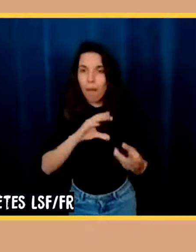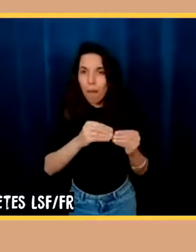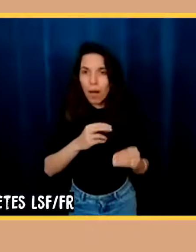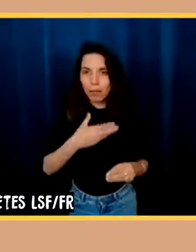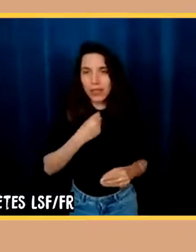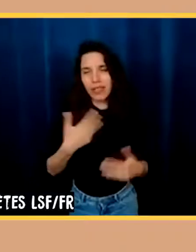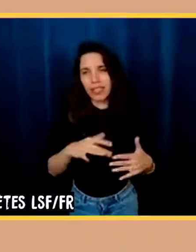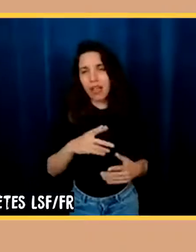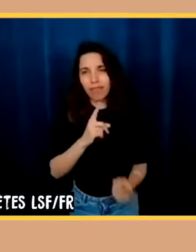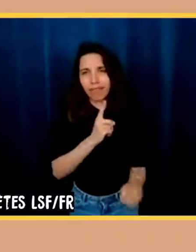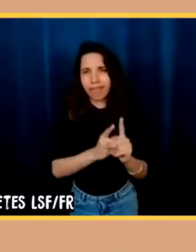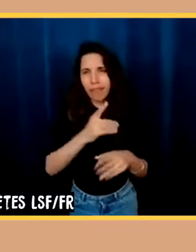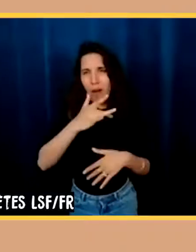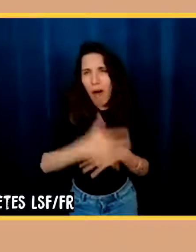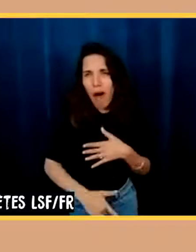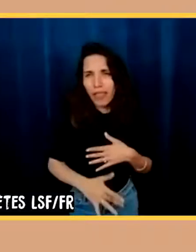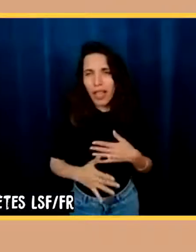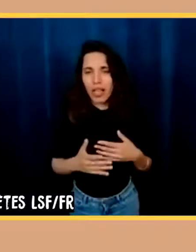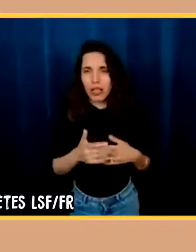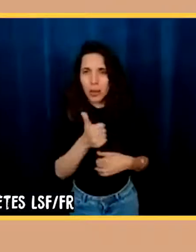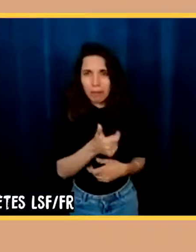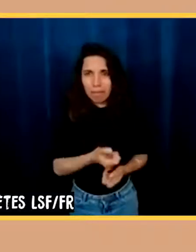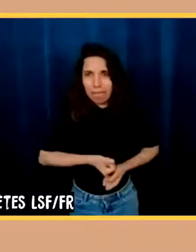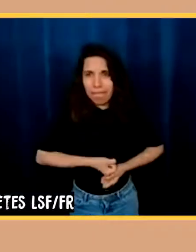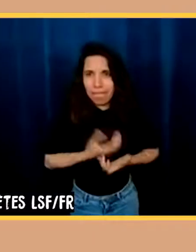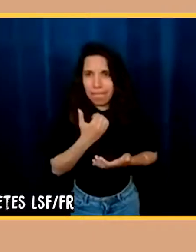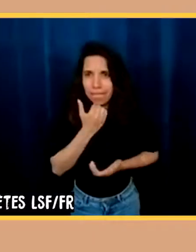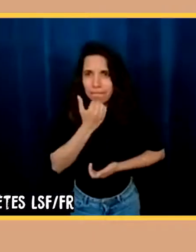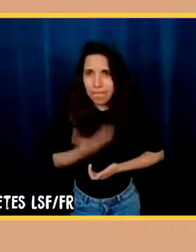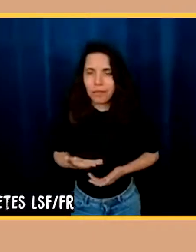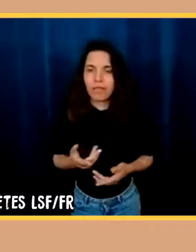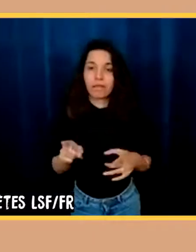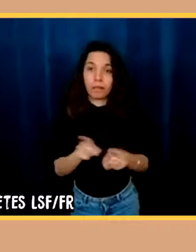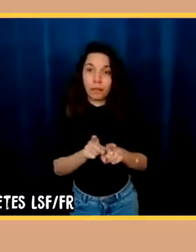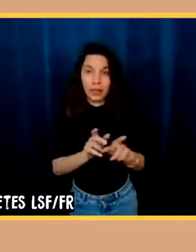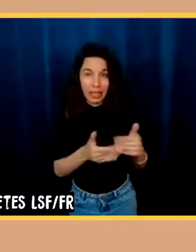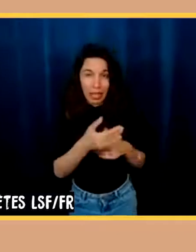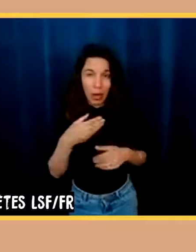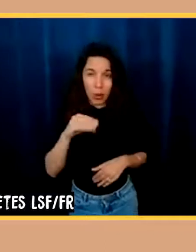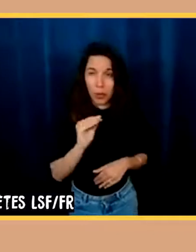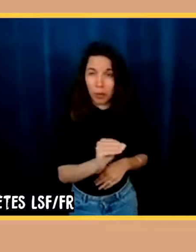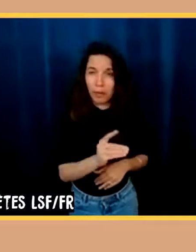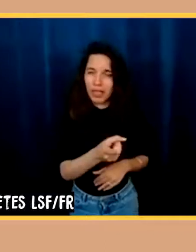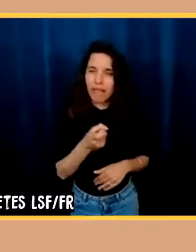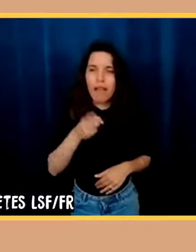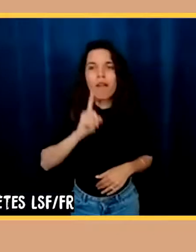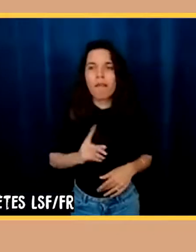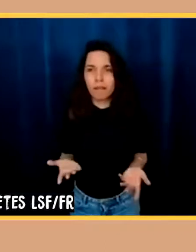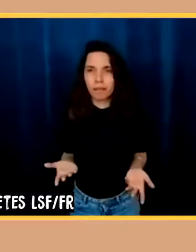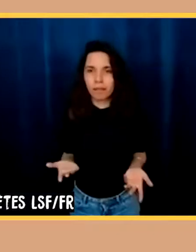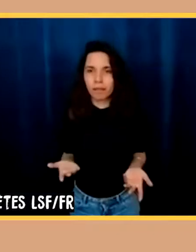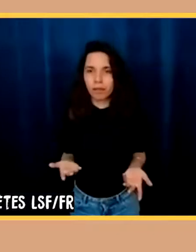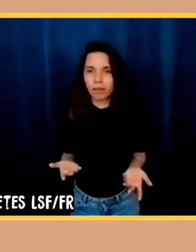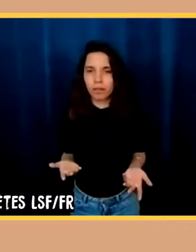très tardivement. Ils vont avoir du mal à mettre des mots là-dessus. Et ensuite, il va y avoir énormément de culpabilité féminine. Alors que, comme je disais en